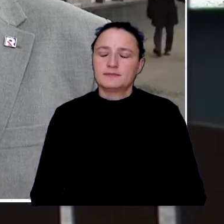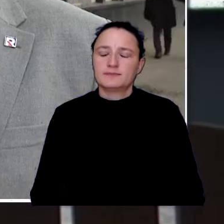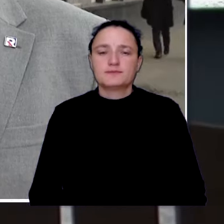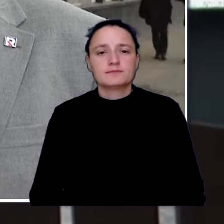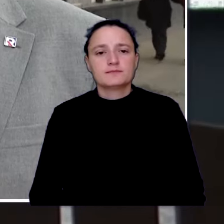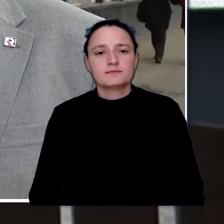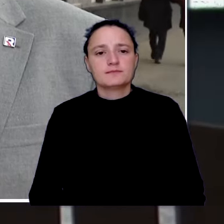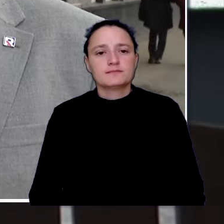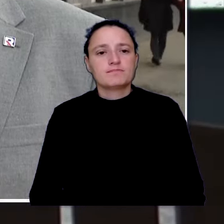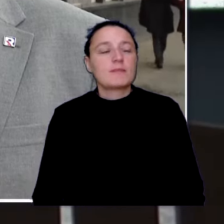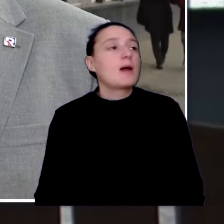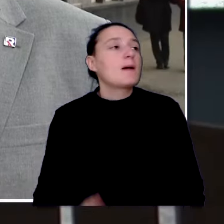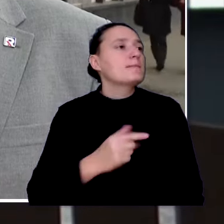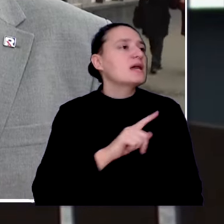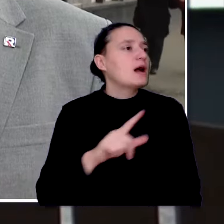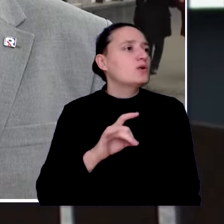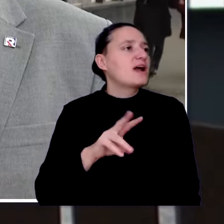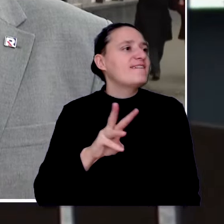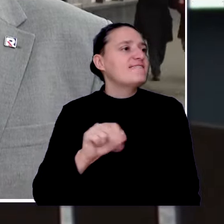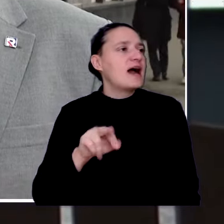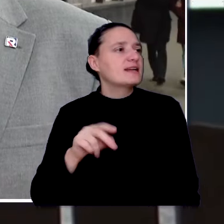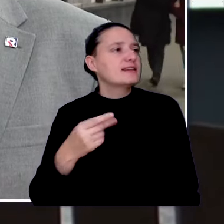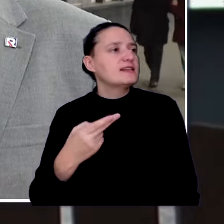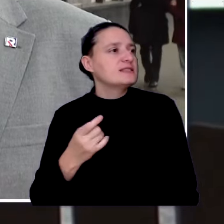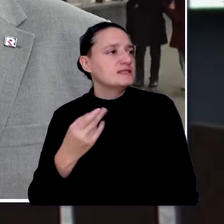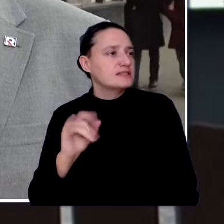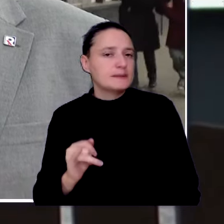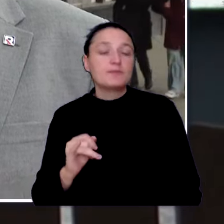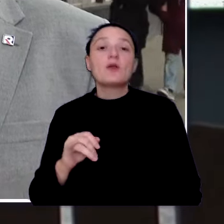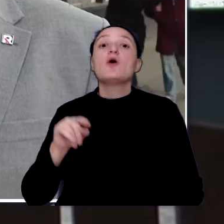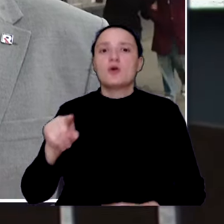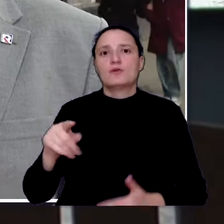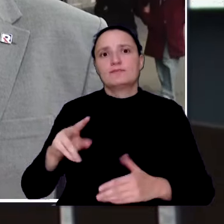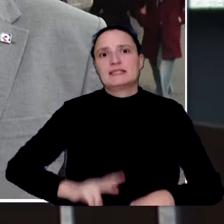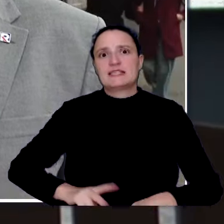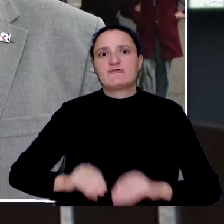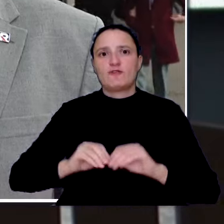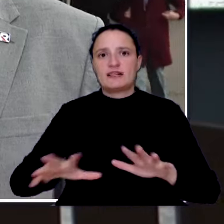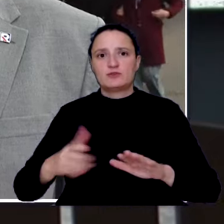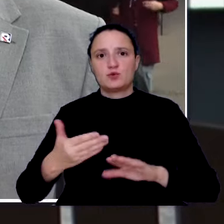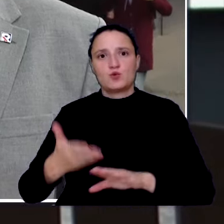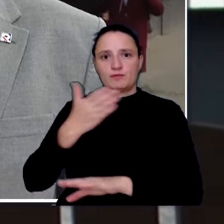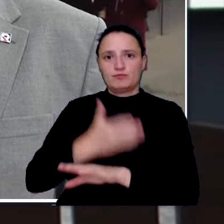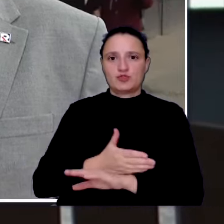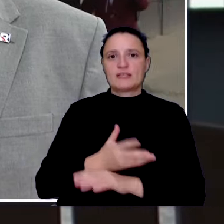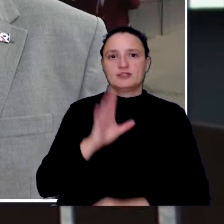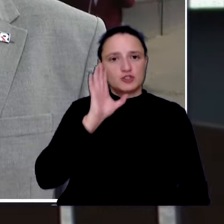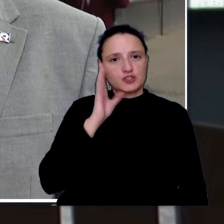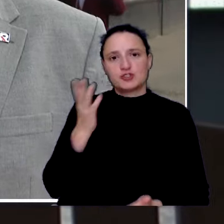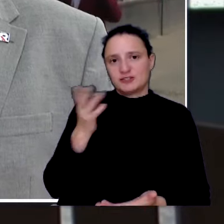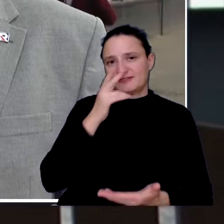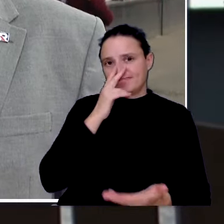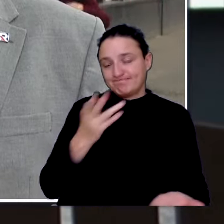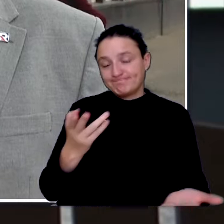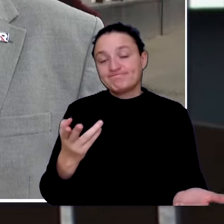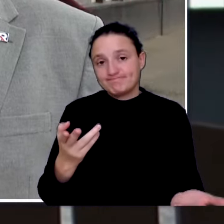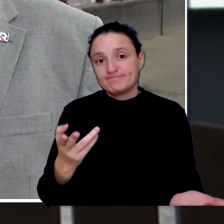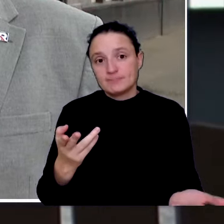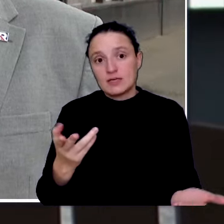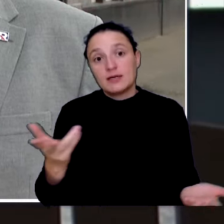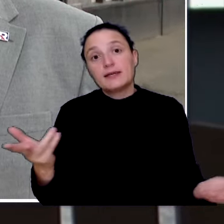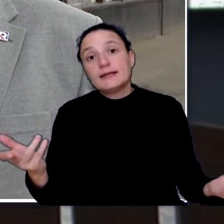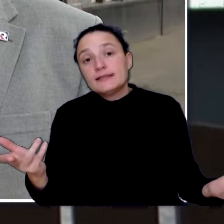Był Michał Gwardyński sprzed Ministerstwa Infrastruktury, które to właśnie, jak państwo sami słyszeli, no,